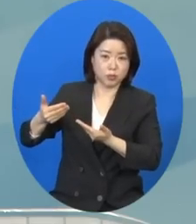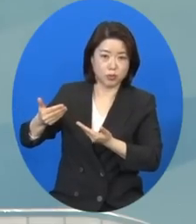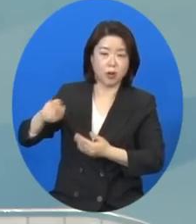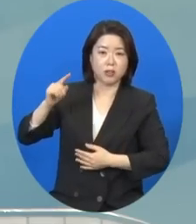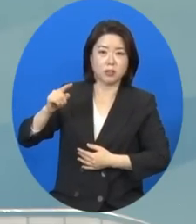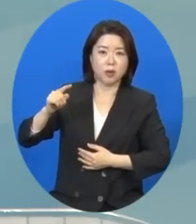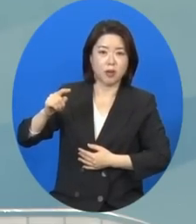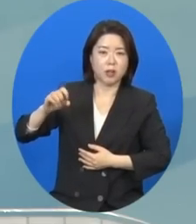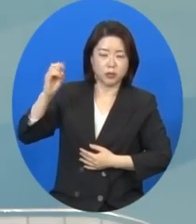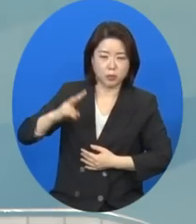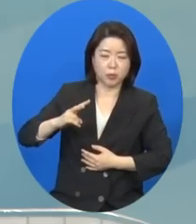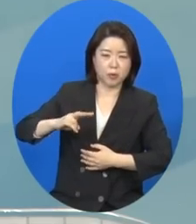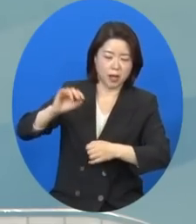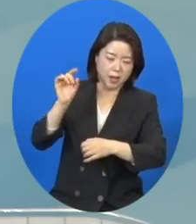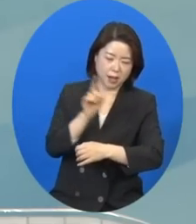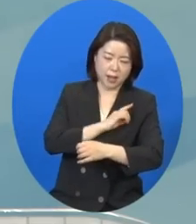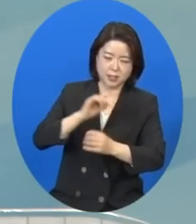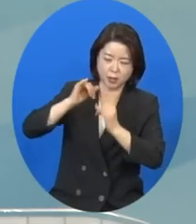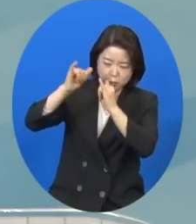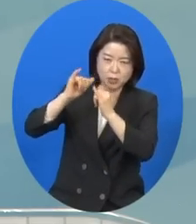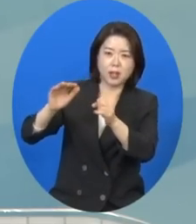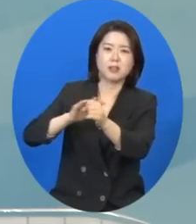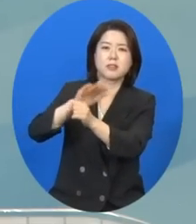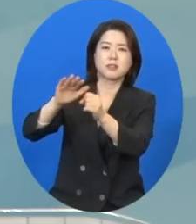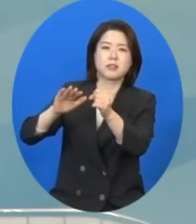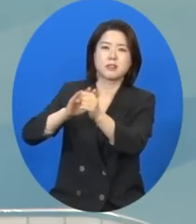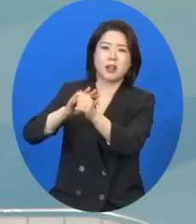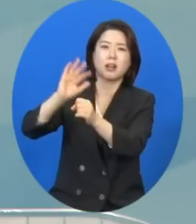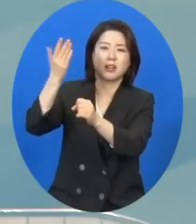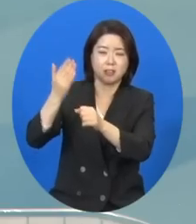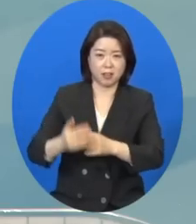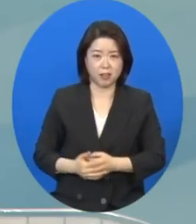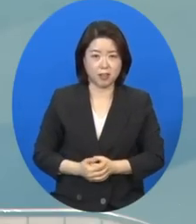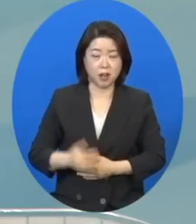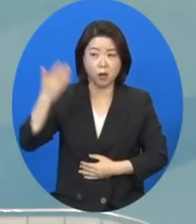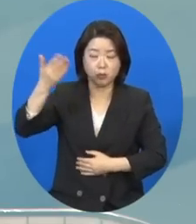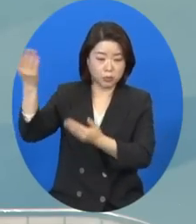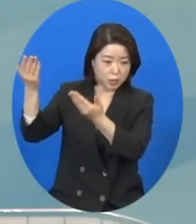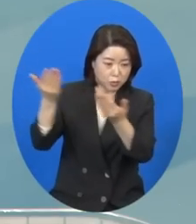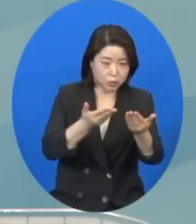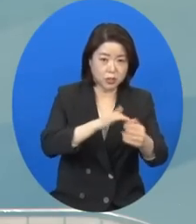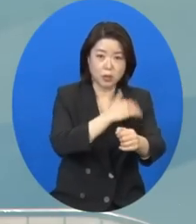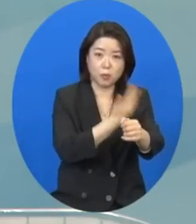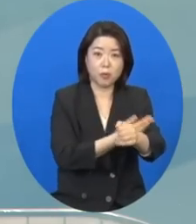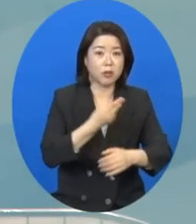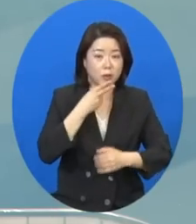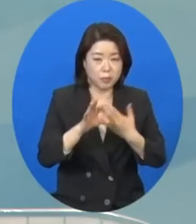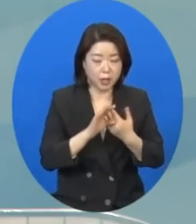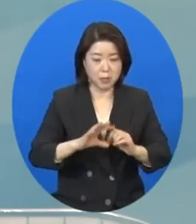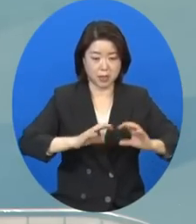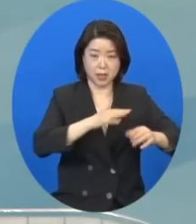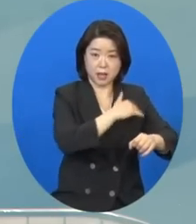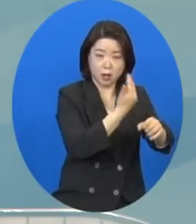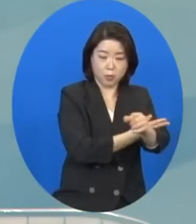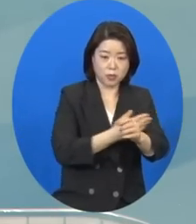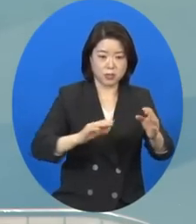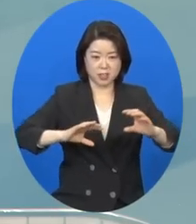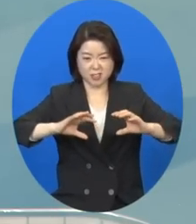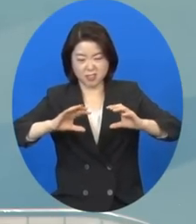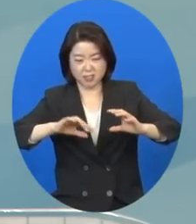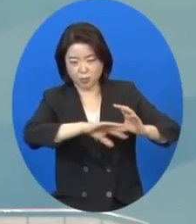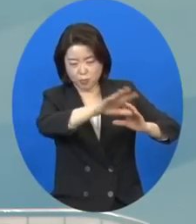가장 위대한 사랑인 것입니다 위에서 주시는 권세가 없다면 여러분 나라의 권세 제국의